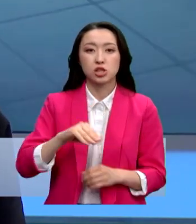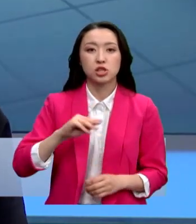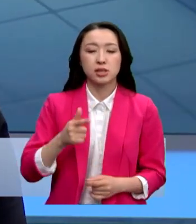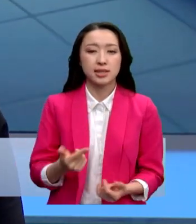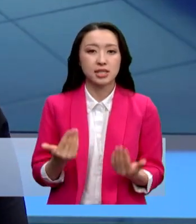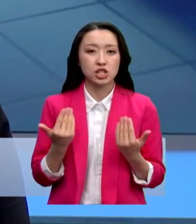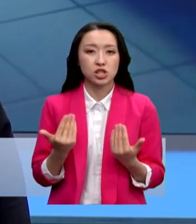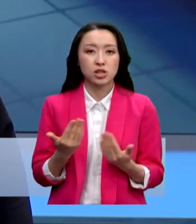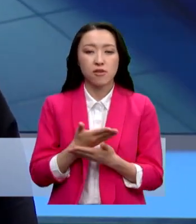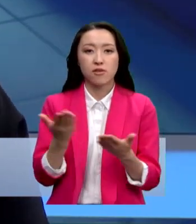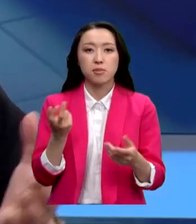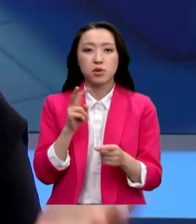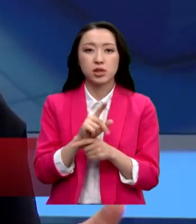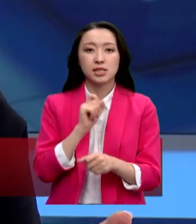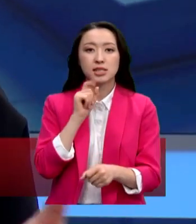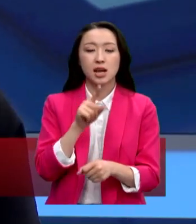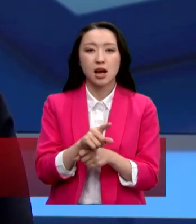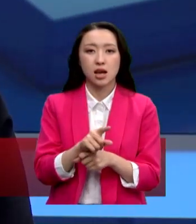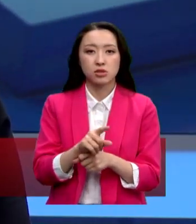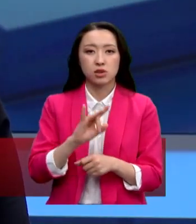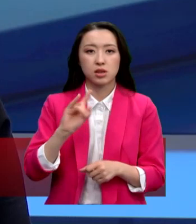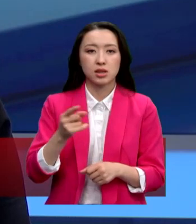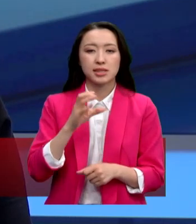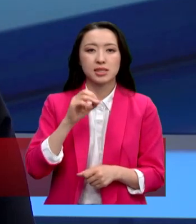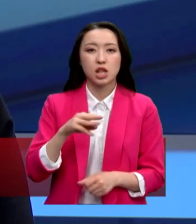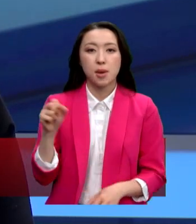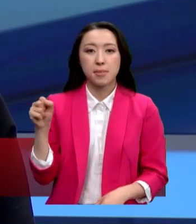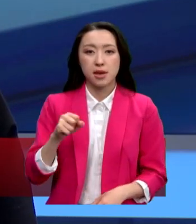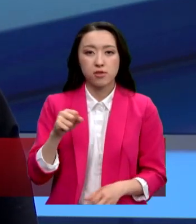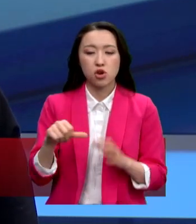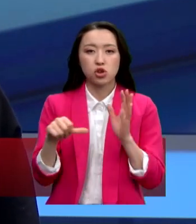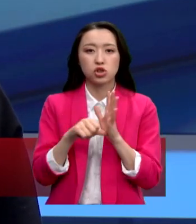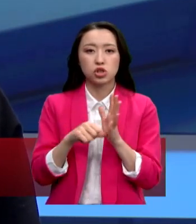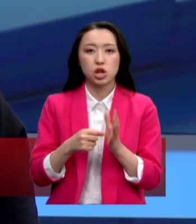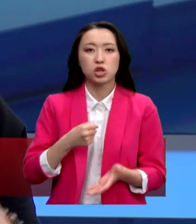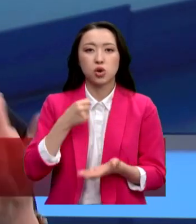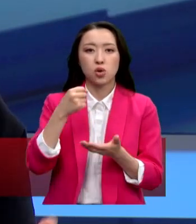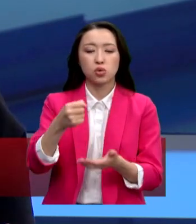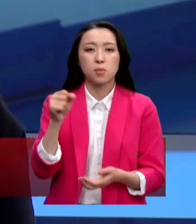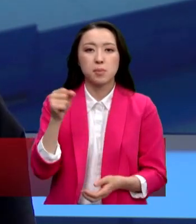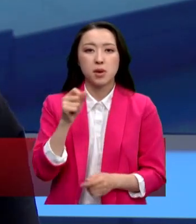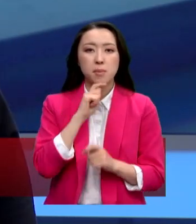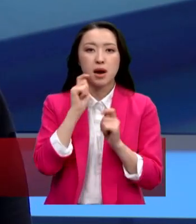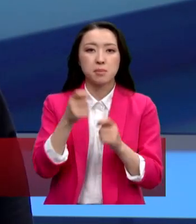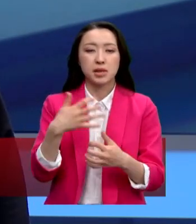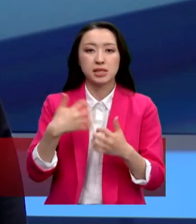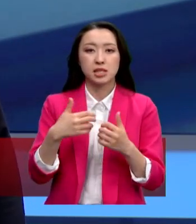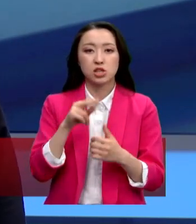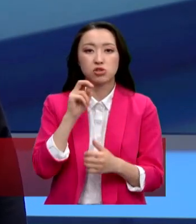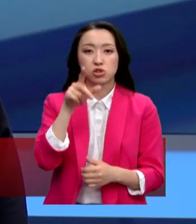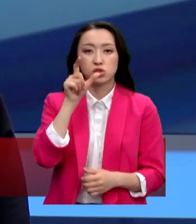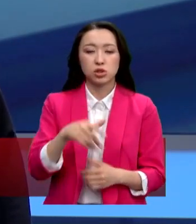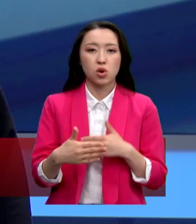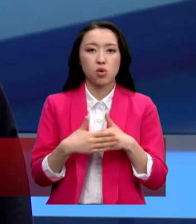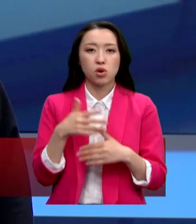сейчас вы приходите, заказываете сет пивной, к которому 6 кружек пива в подарок. Соответственно, средний чек на человека получается около 3